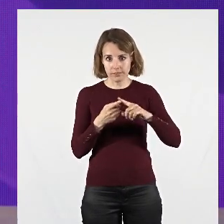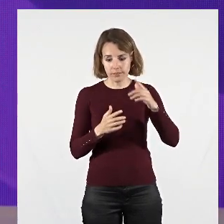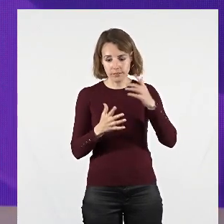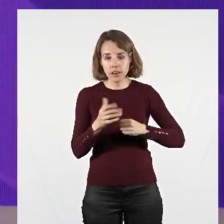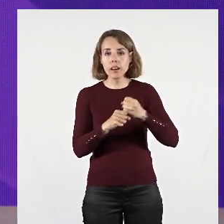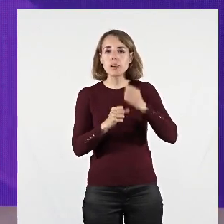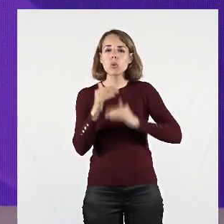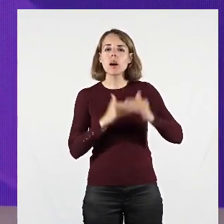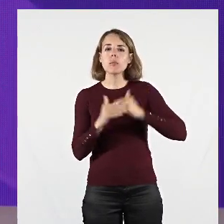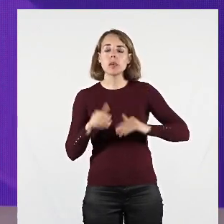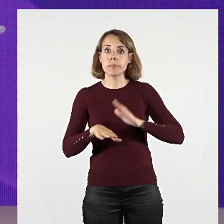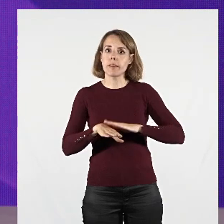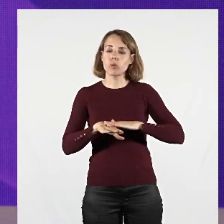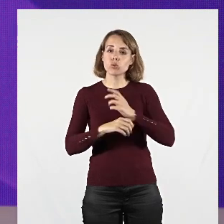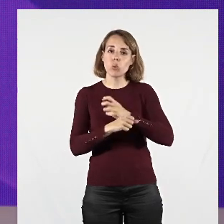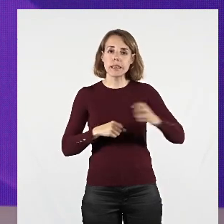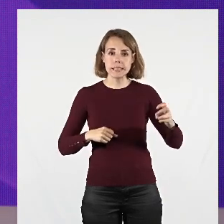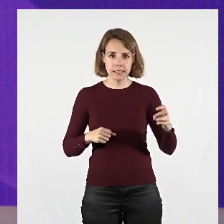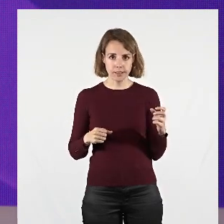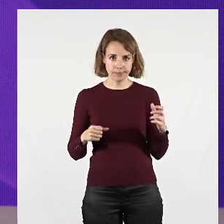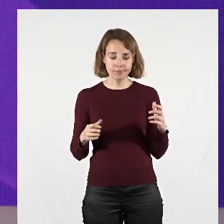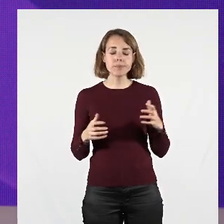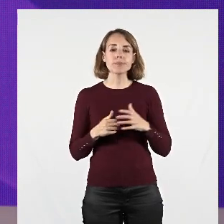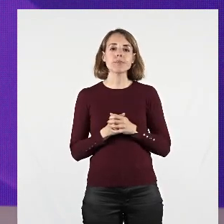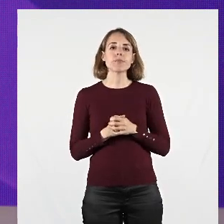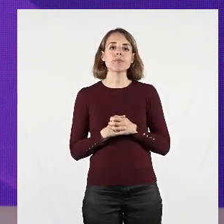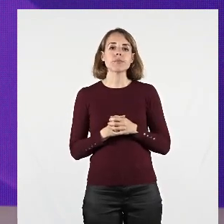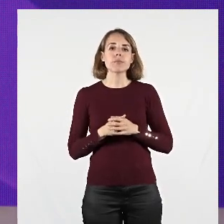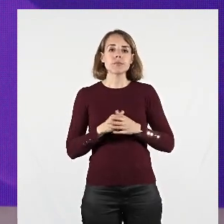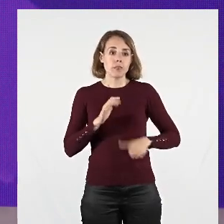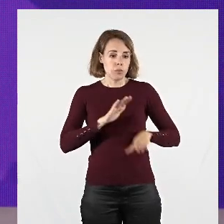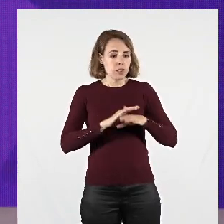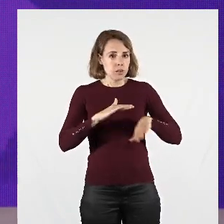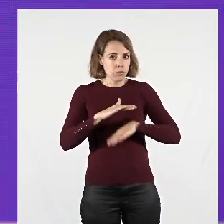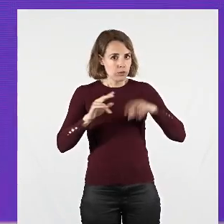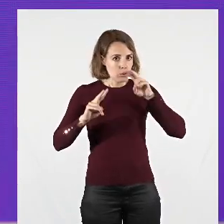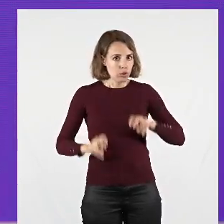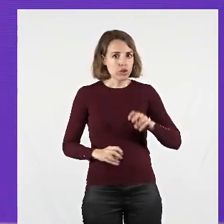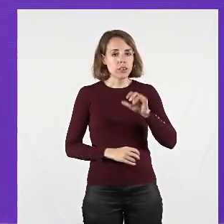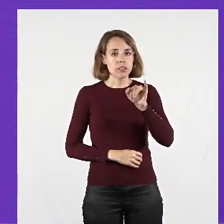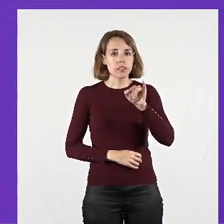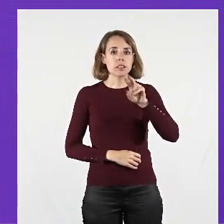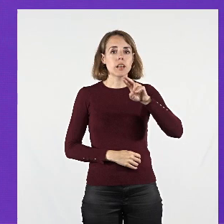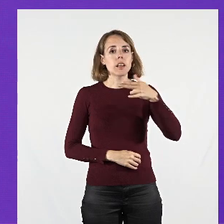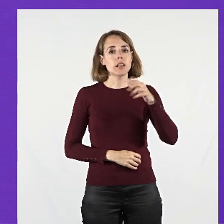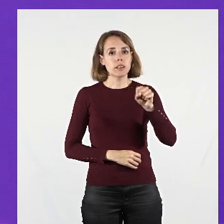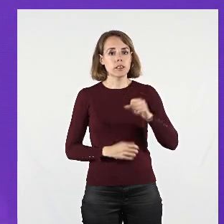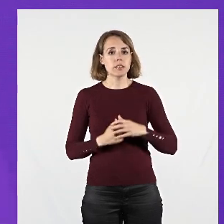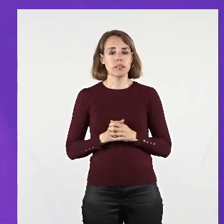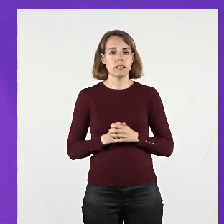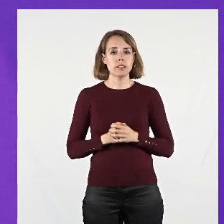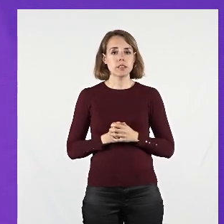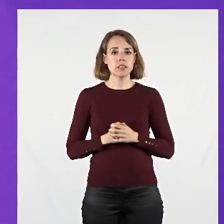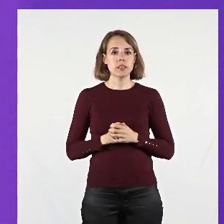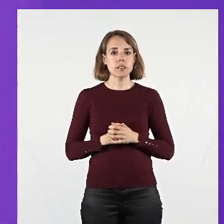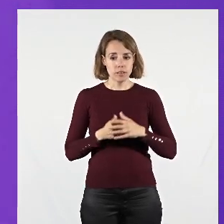à la fois met à profit les bases de recherche de l'INRS, et elles sont nombreuses, et puis qui travaille au plus près des